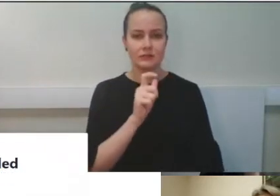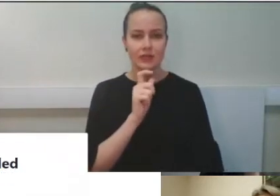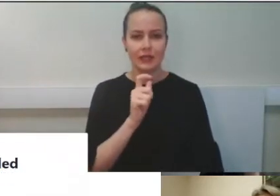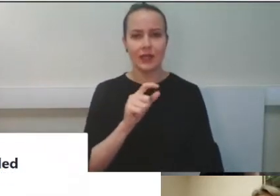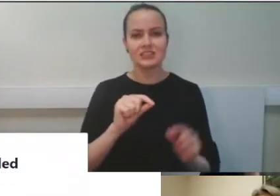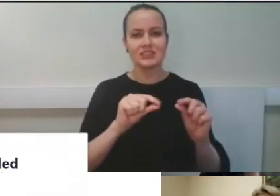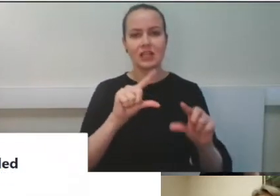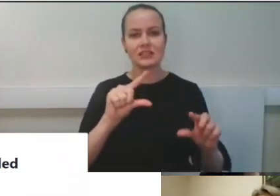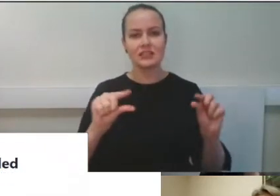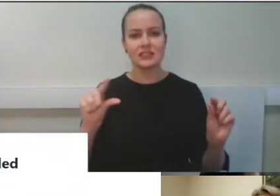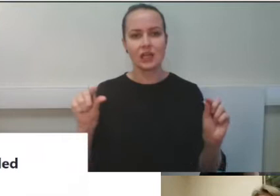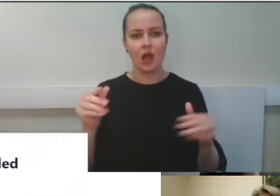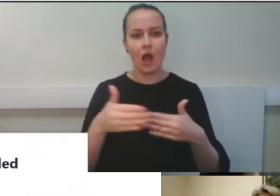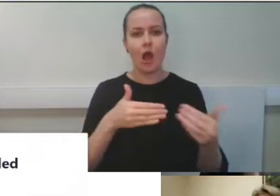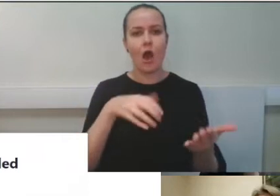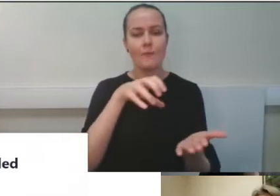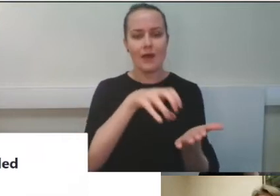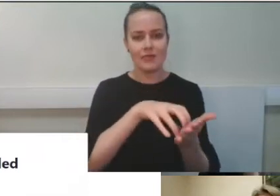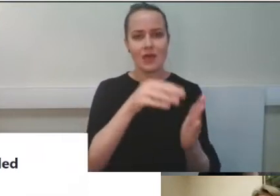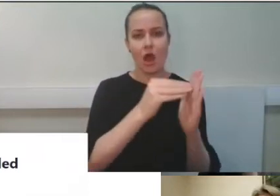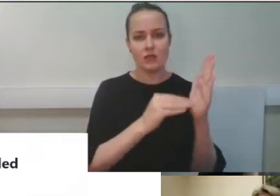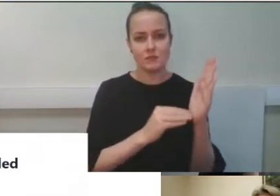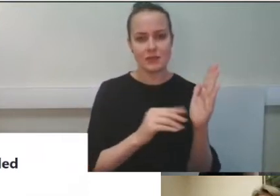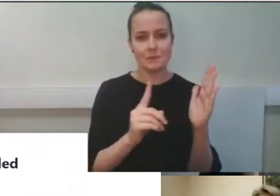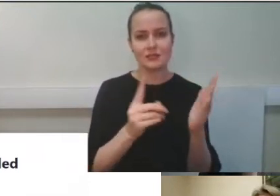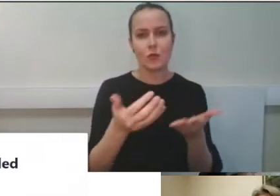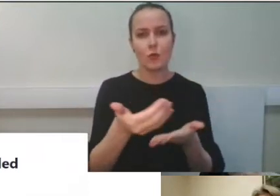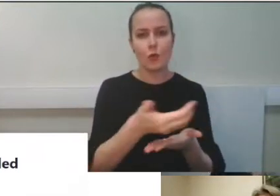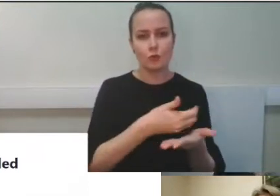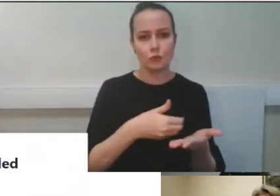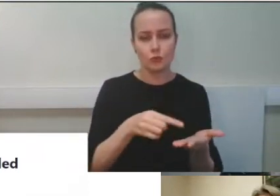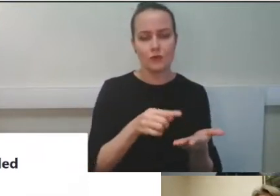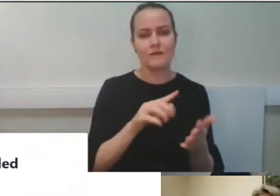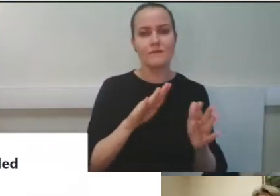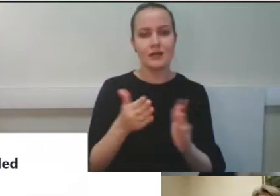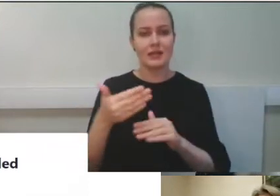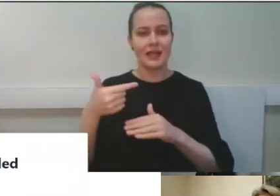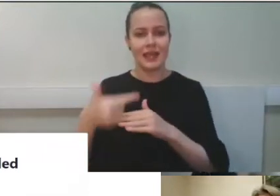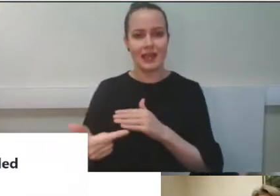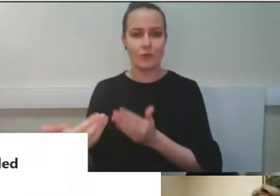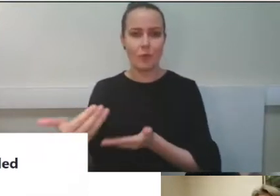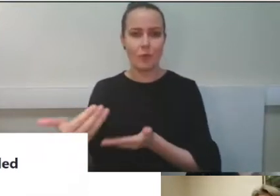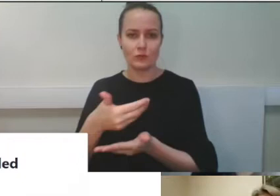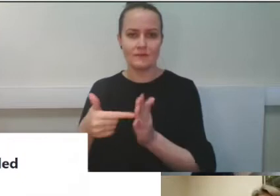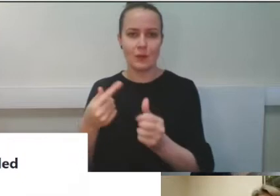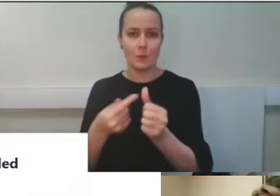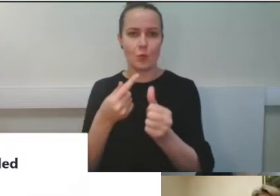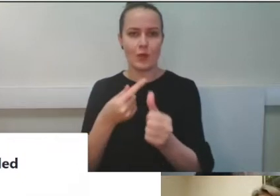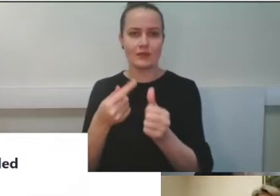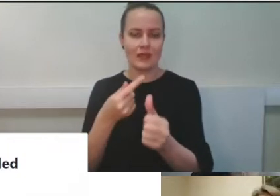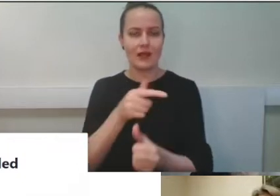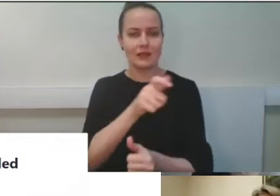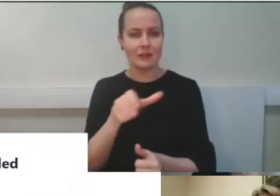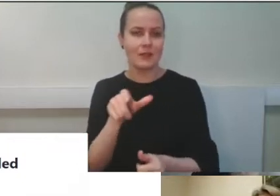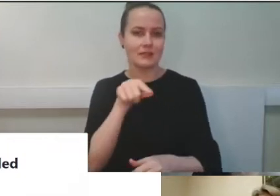just sellest, et mis on siis kogutud või kogutakse puuetega inimeste kohta. Järgmine slaid.